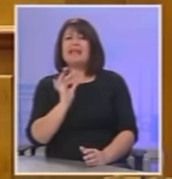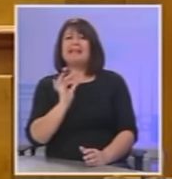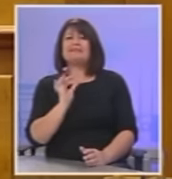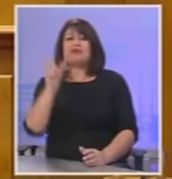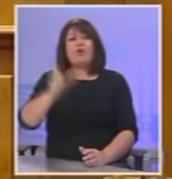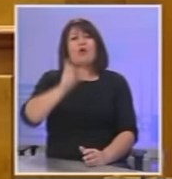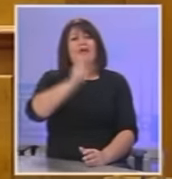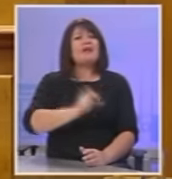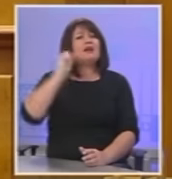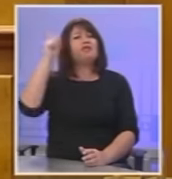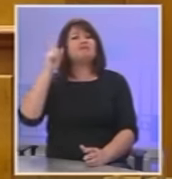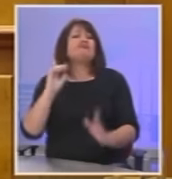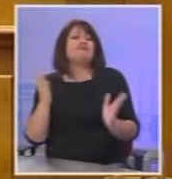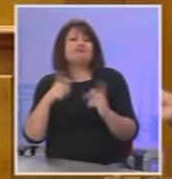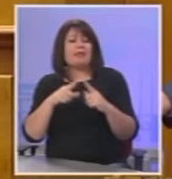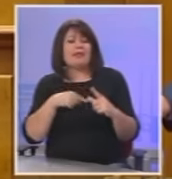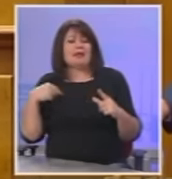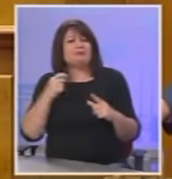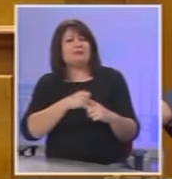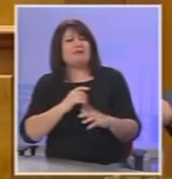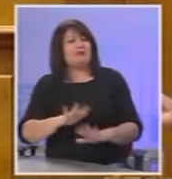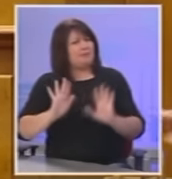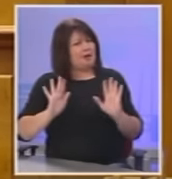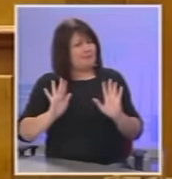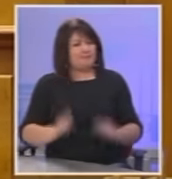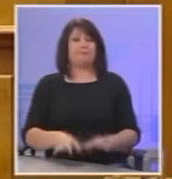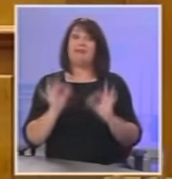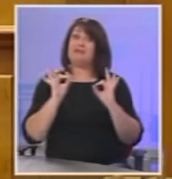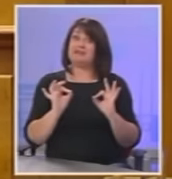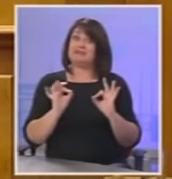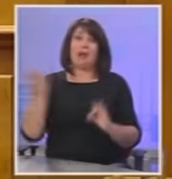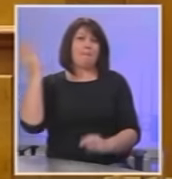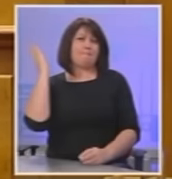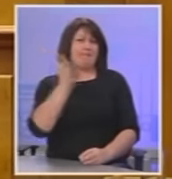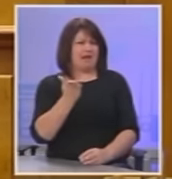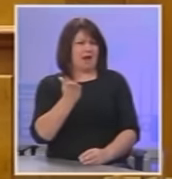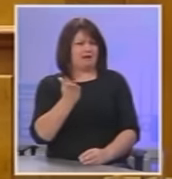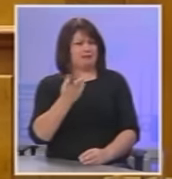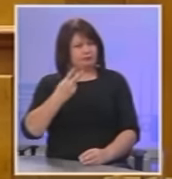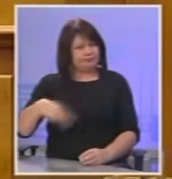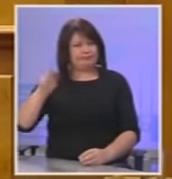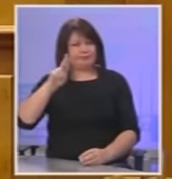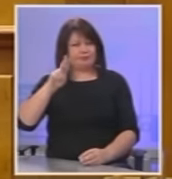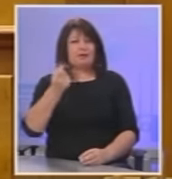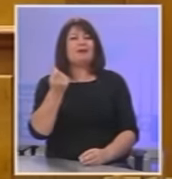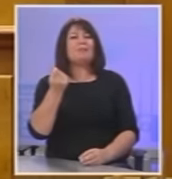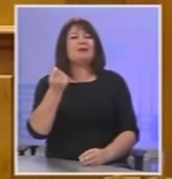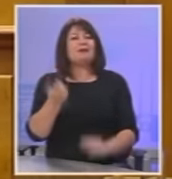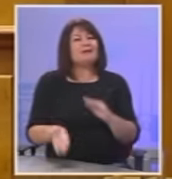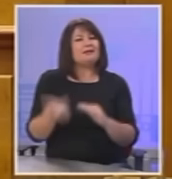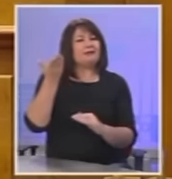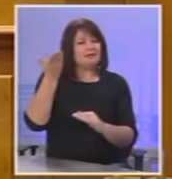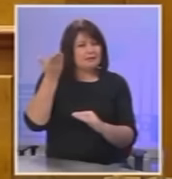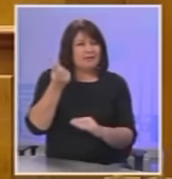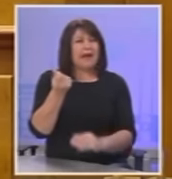υποκειμενική κρίση της διοίκησης? Βεβαίως αυξάνεται και τις ποινές, αλλά αυξάνεται ταυτόχρονα και τα ποσά πάνω από τα